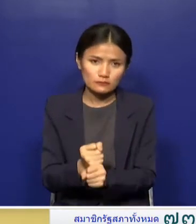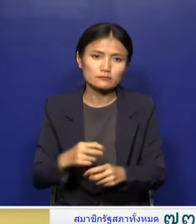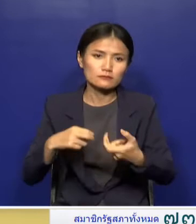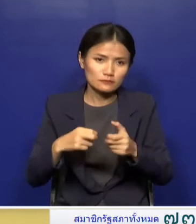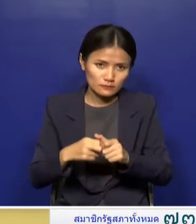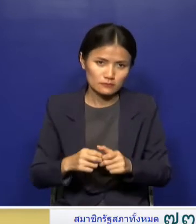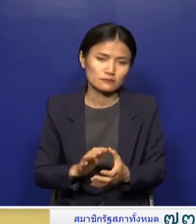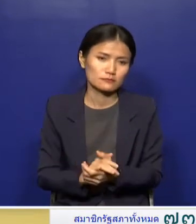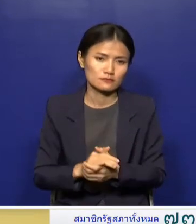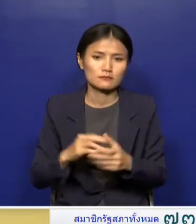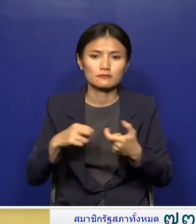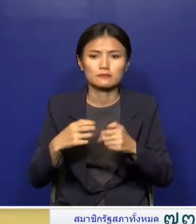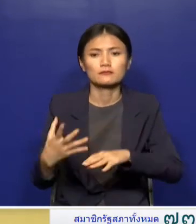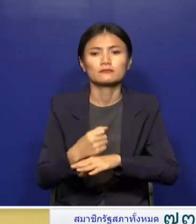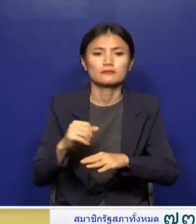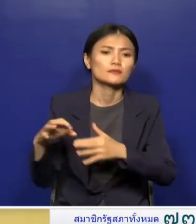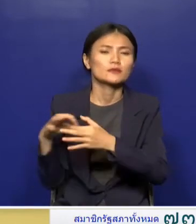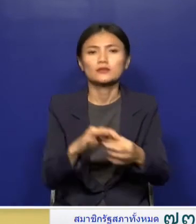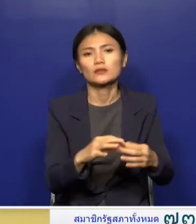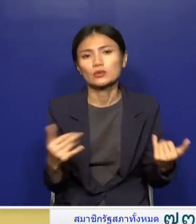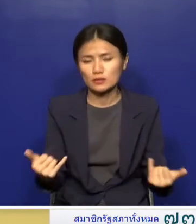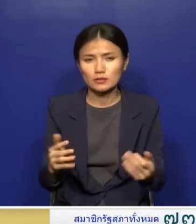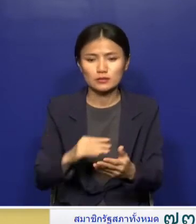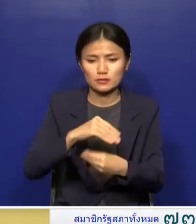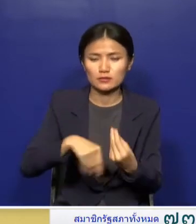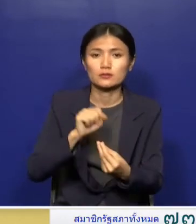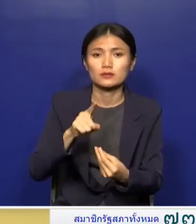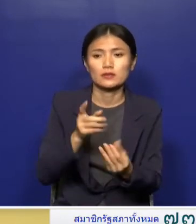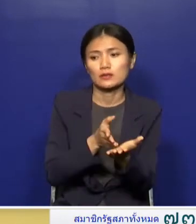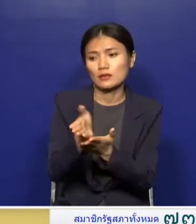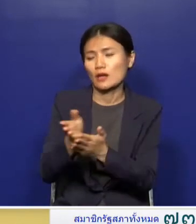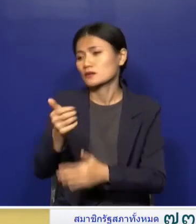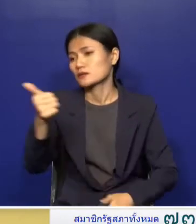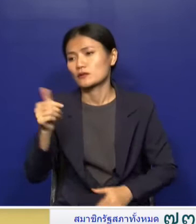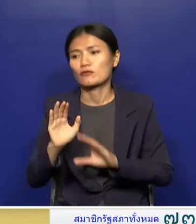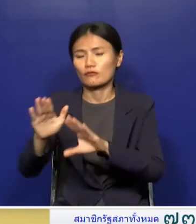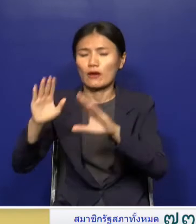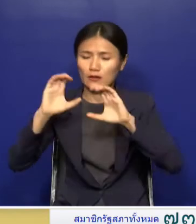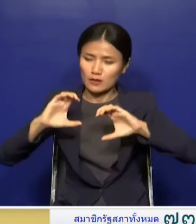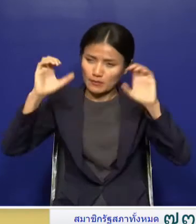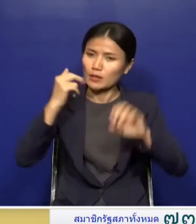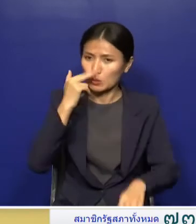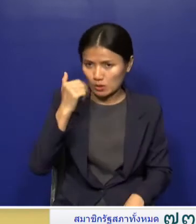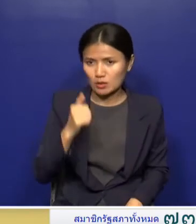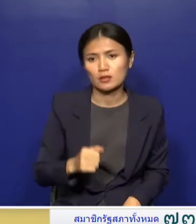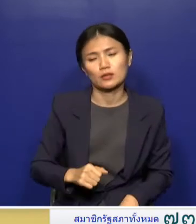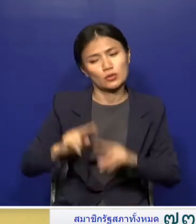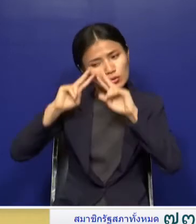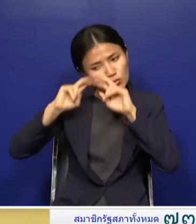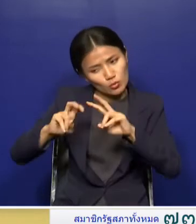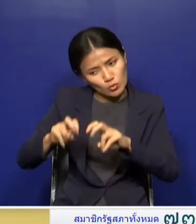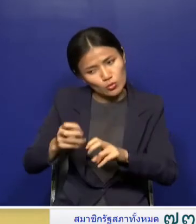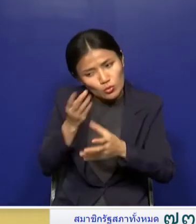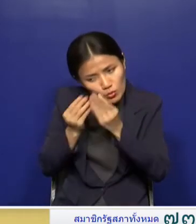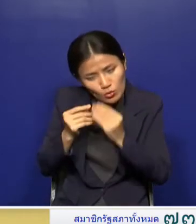าการเมองทกวนนี้นะครัเพาฉนั้นผลทงเซรกิด้านอื่นอยากจะให้ทางรฐบาลได้มการศึษา วเคระบรบไปด้วย